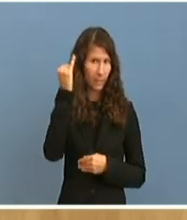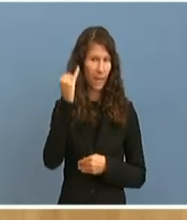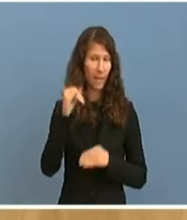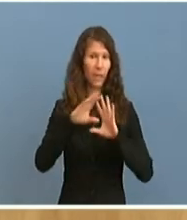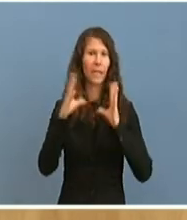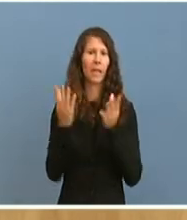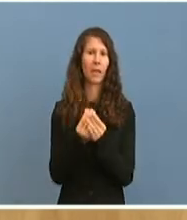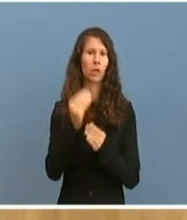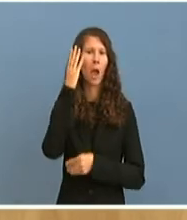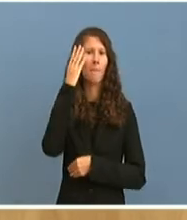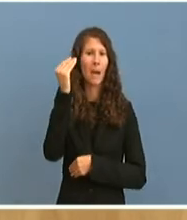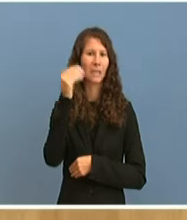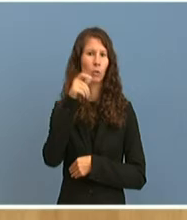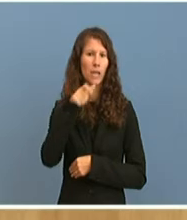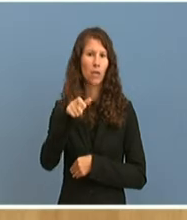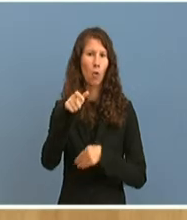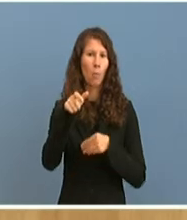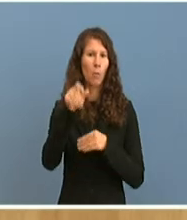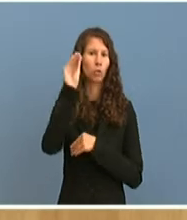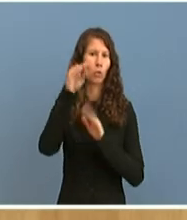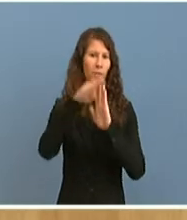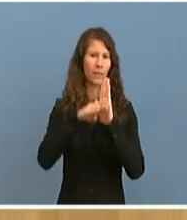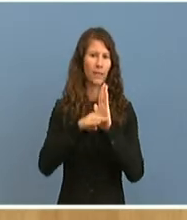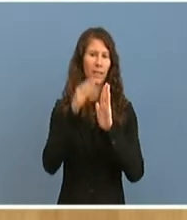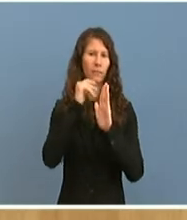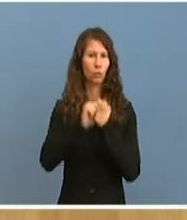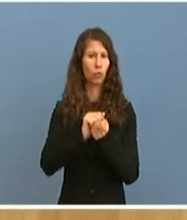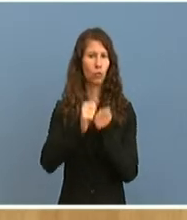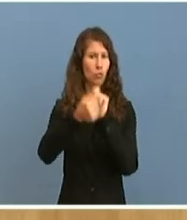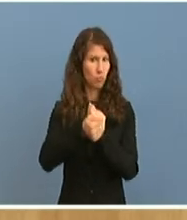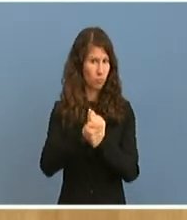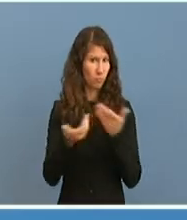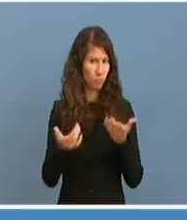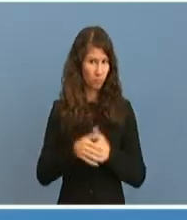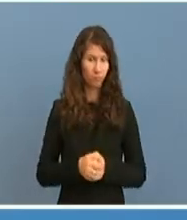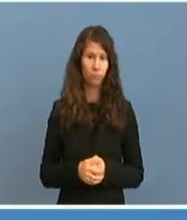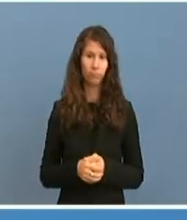generischen Maskulinum in zukünftigen Gesetzen abzuweichen.